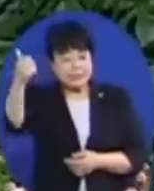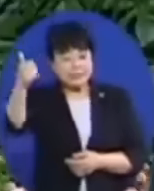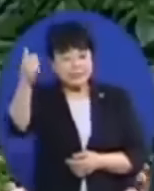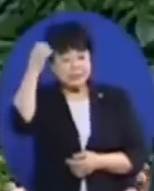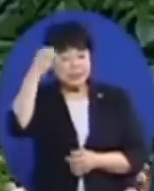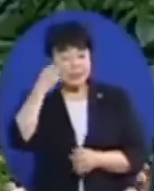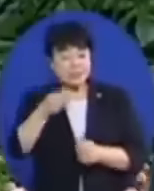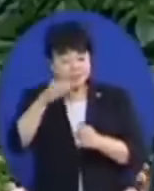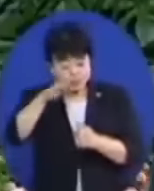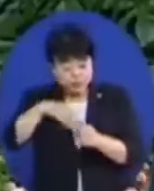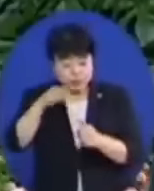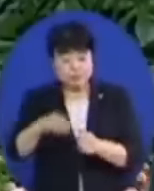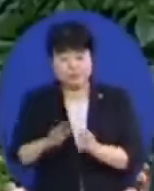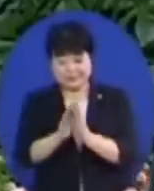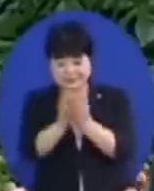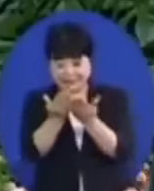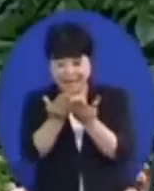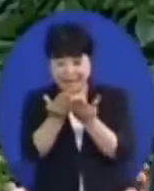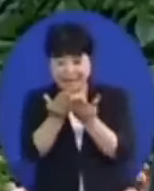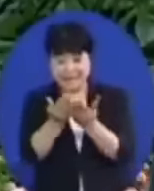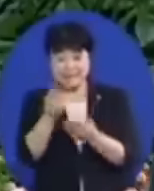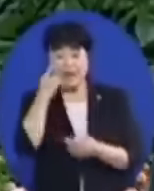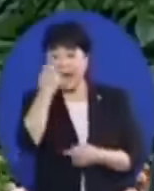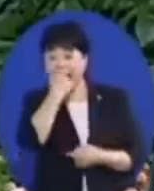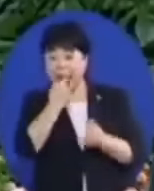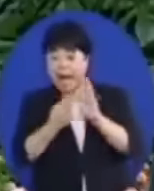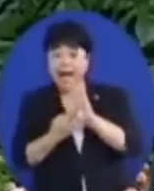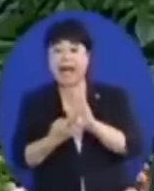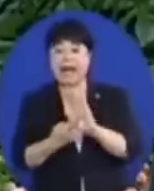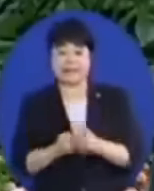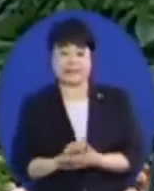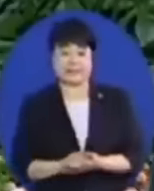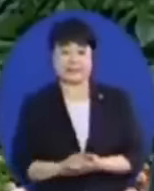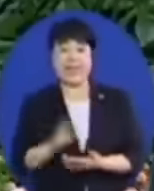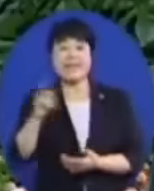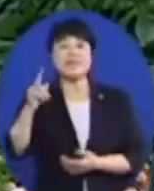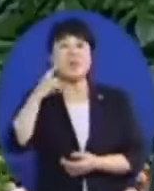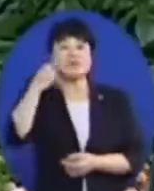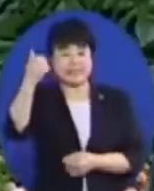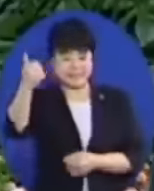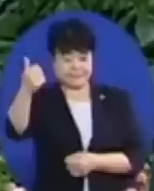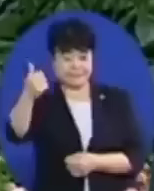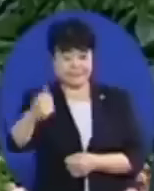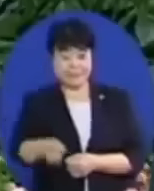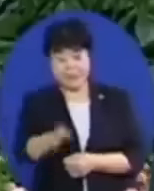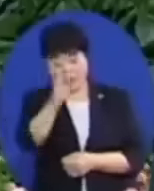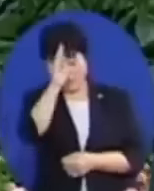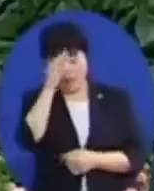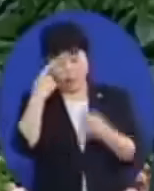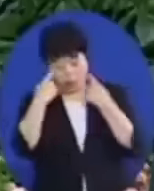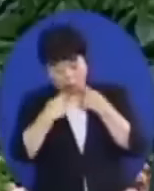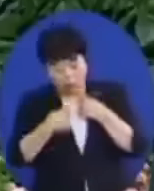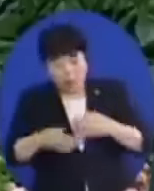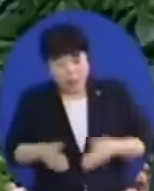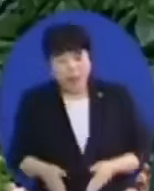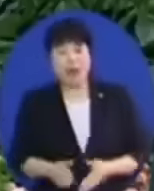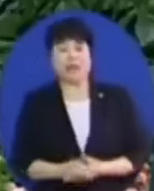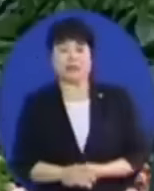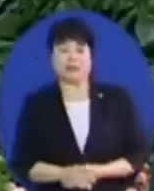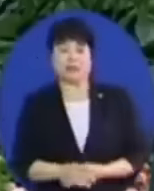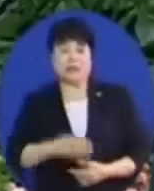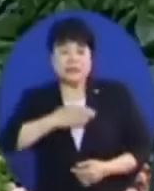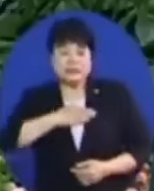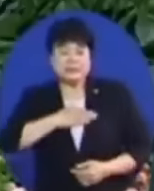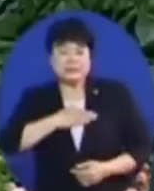기름 부음이라는 책에서 이런 간증을 했습니다. 케니스 해긴 목사님은 병약한 몸으로 태어나 기형적인